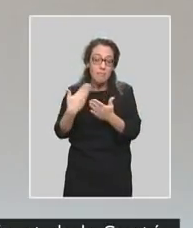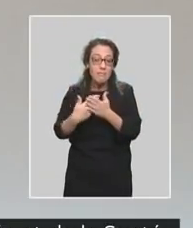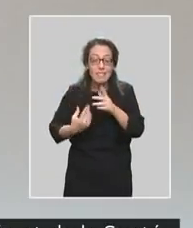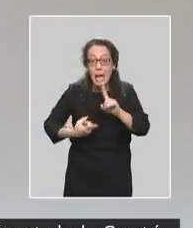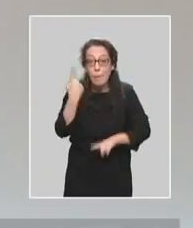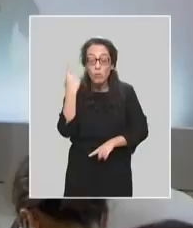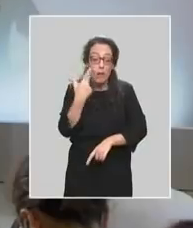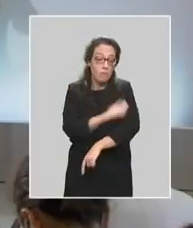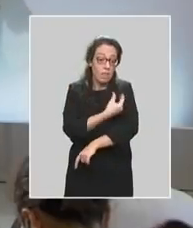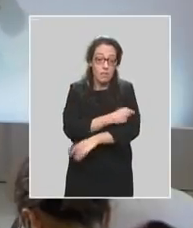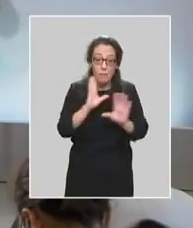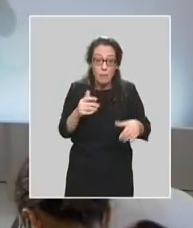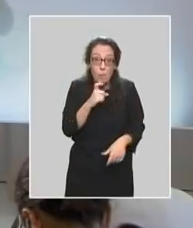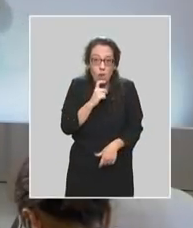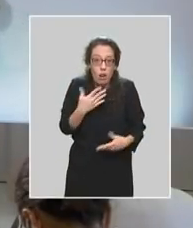fait.